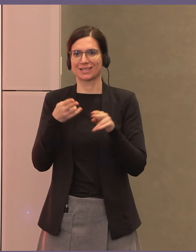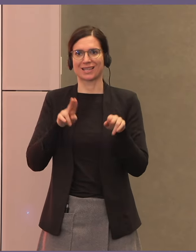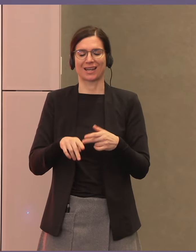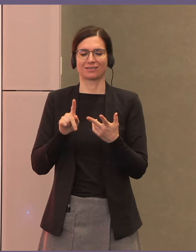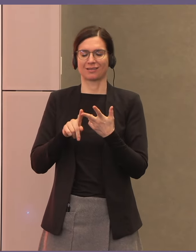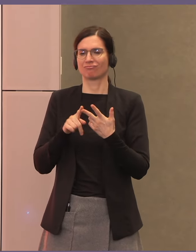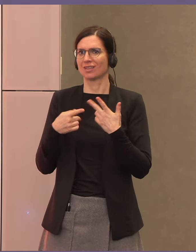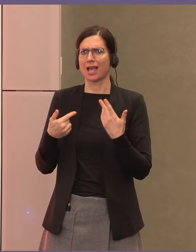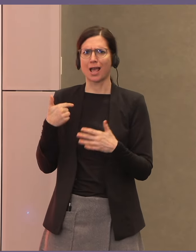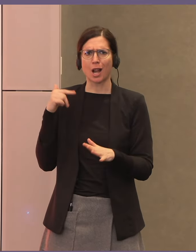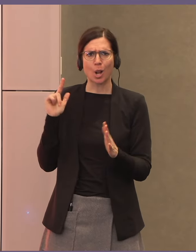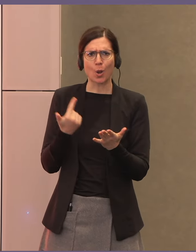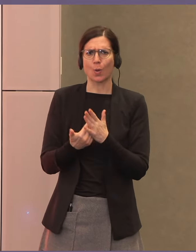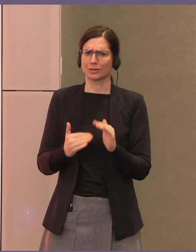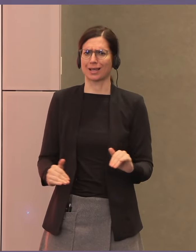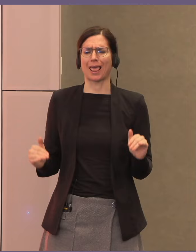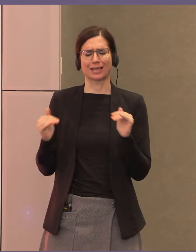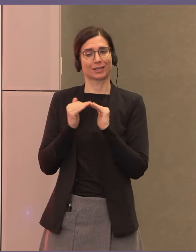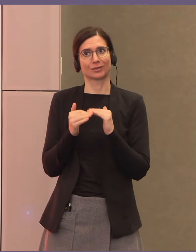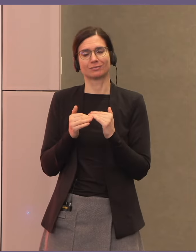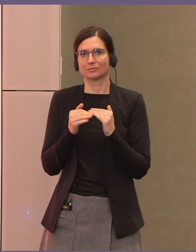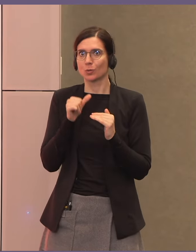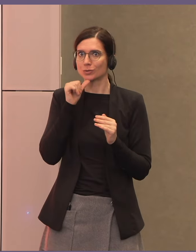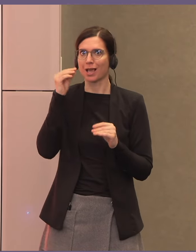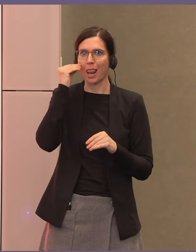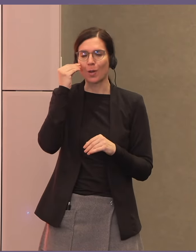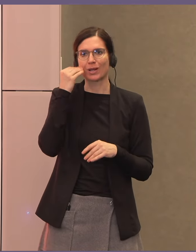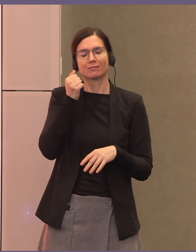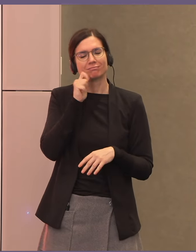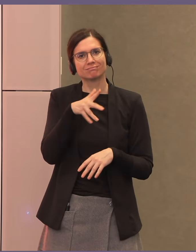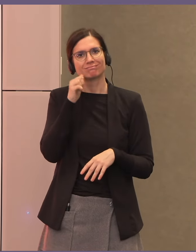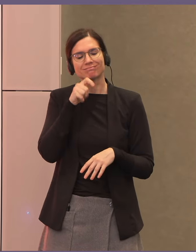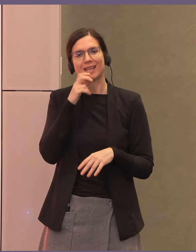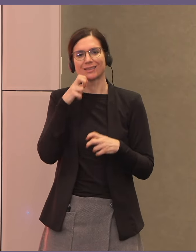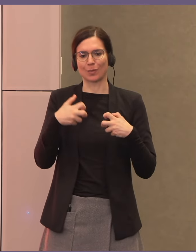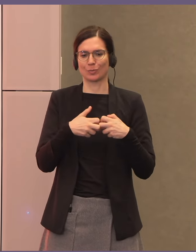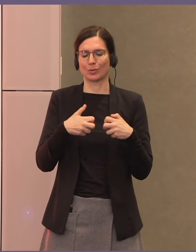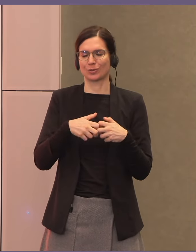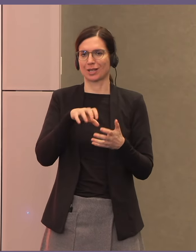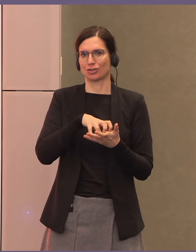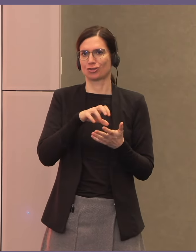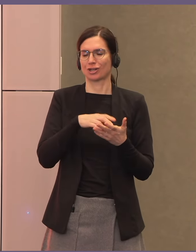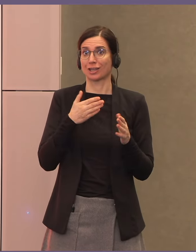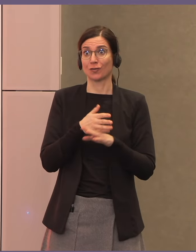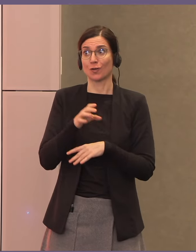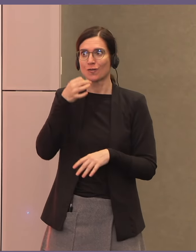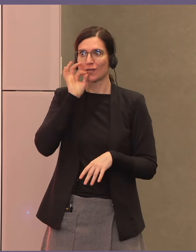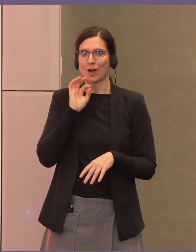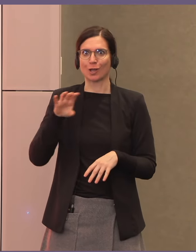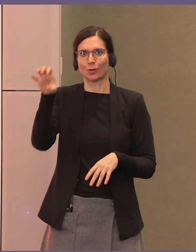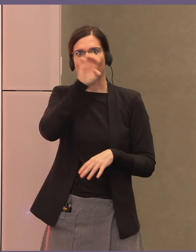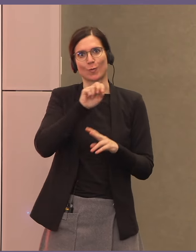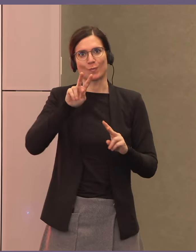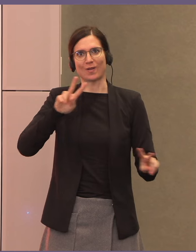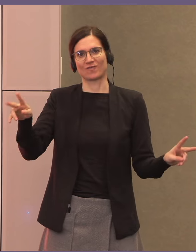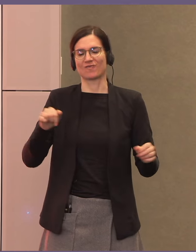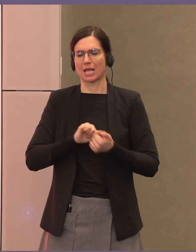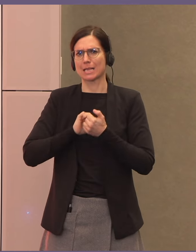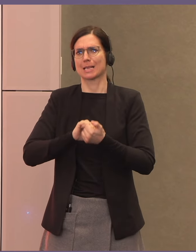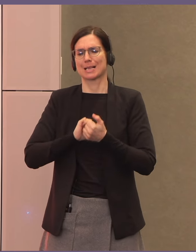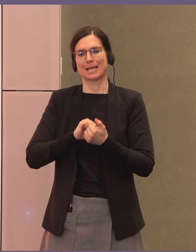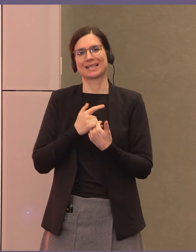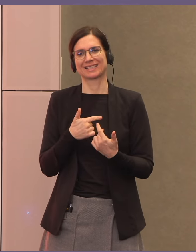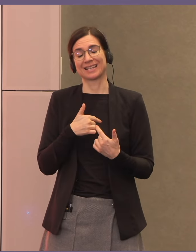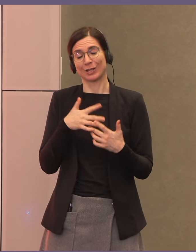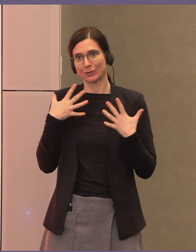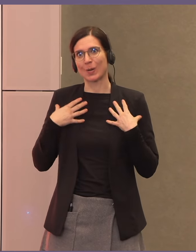Lohngleichheit geht unfassbar was du jeden Tag in Brüssel für uns Frauen in ganz Europa erkämpfst und